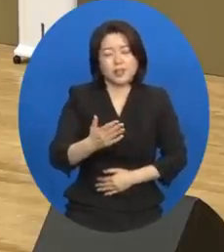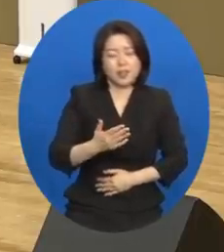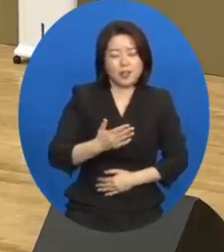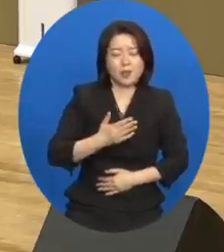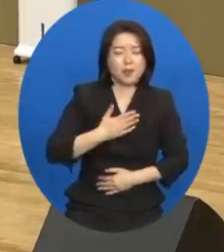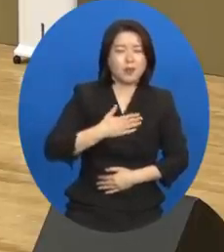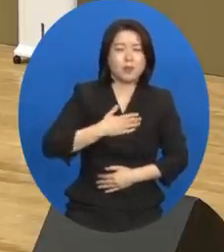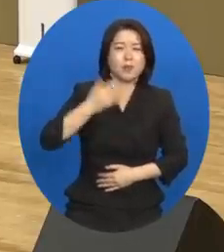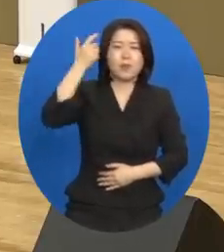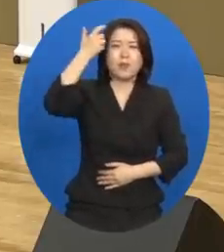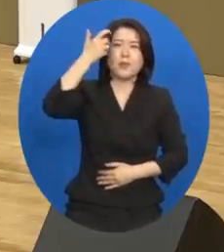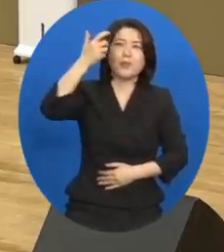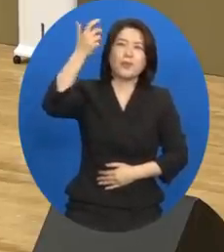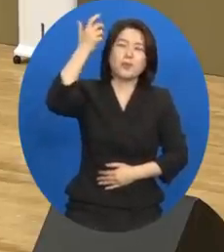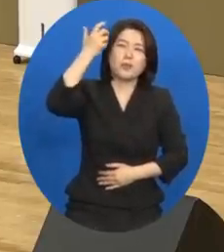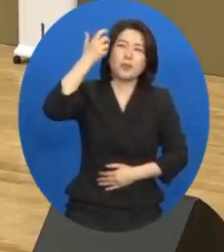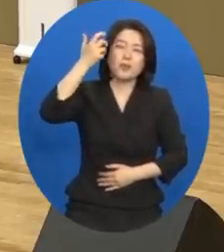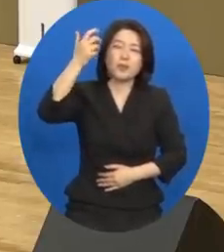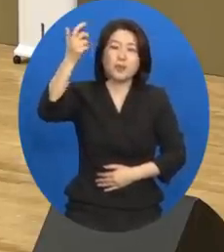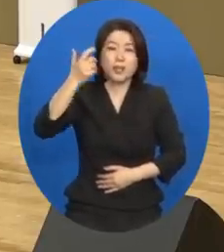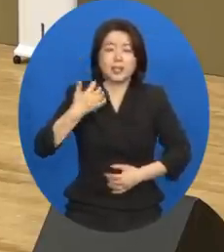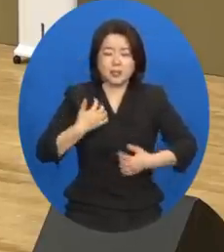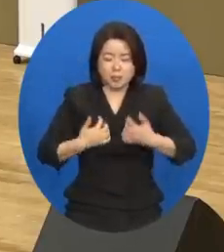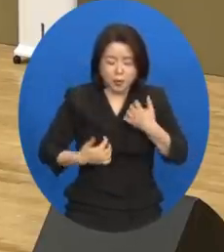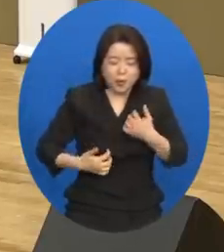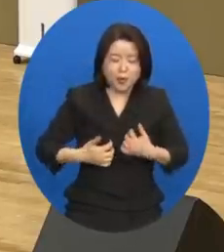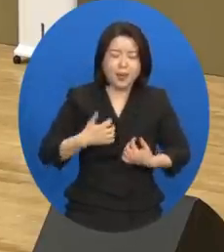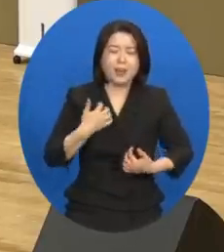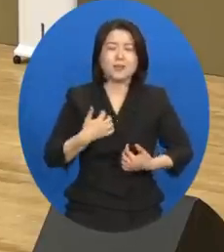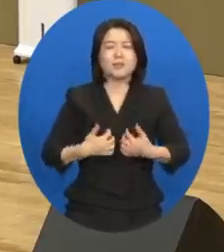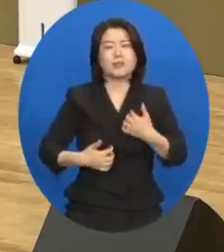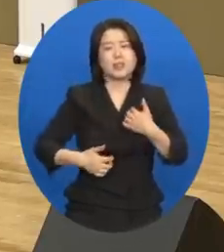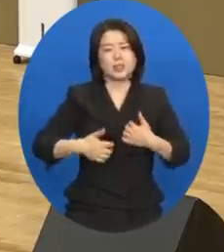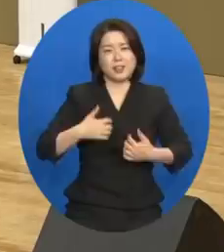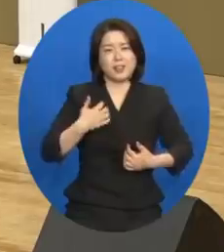내 영혼 기뻐합니다.